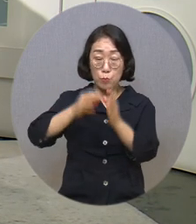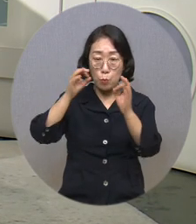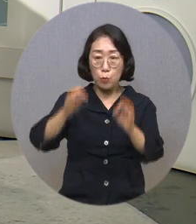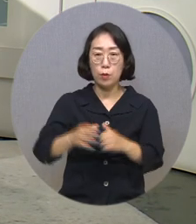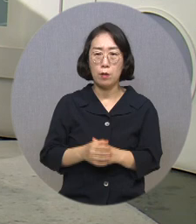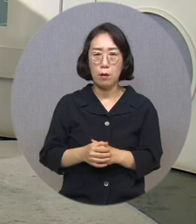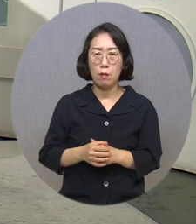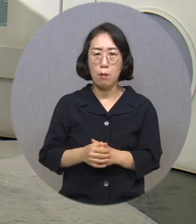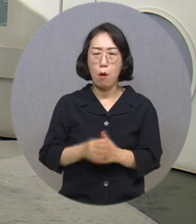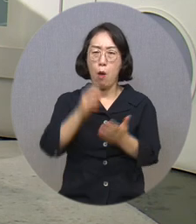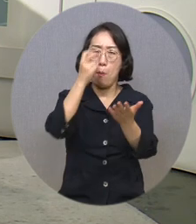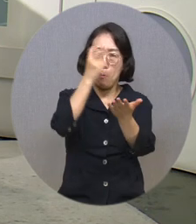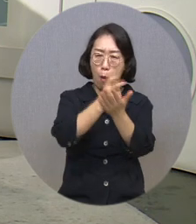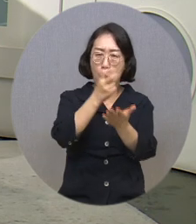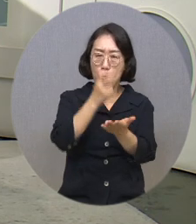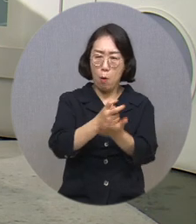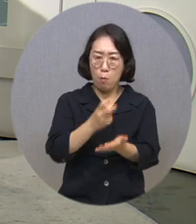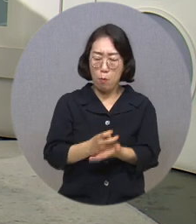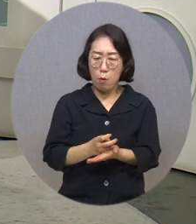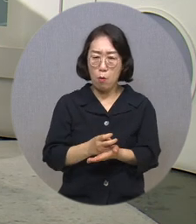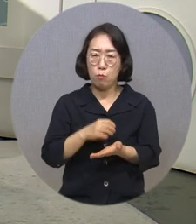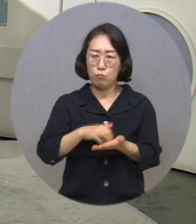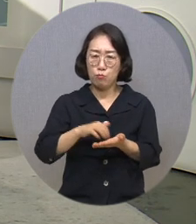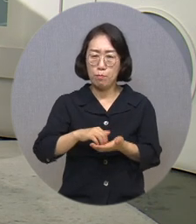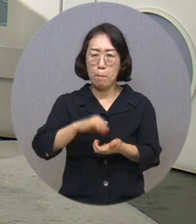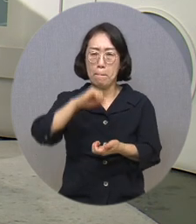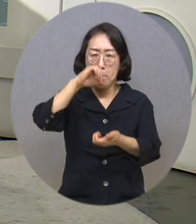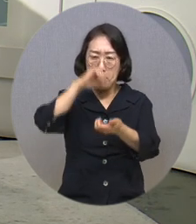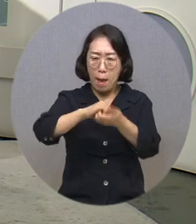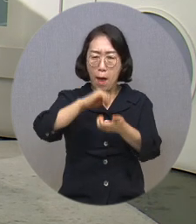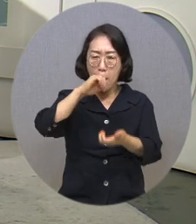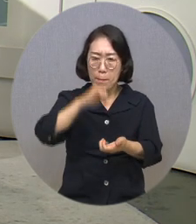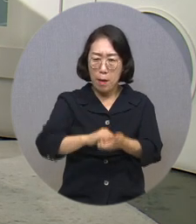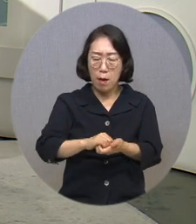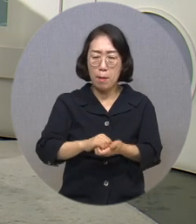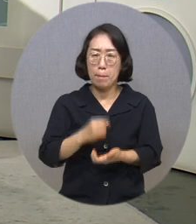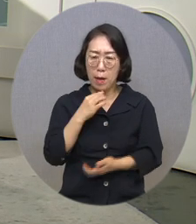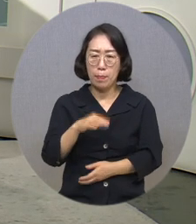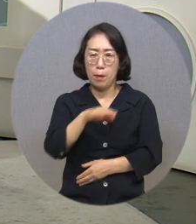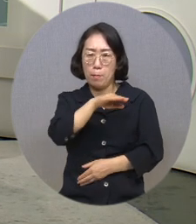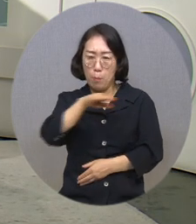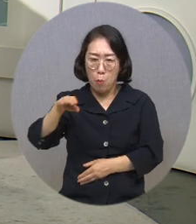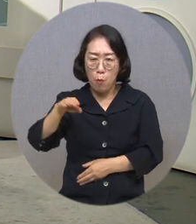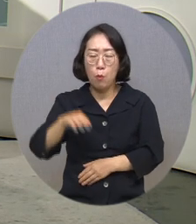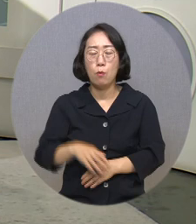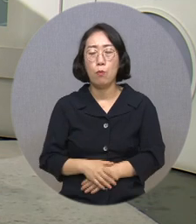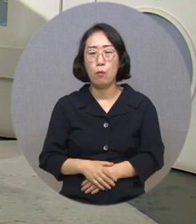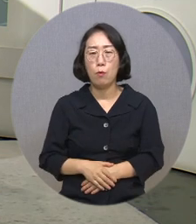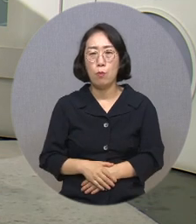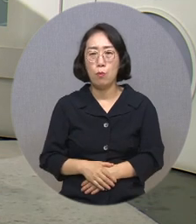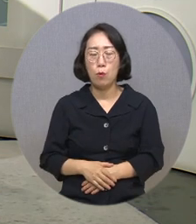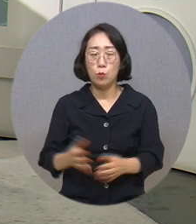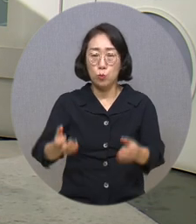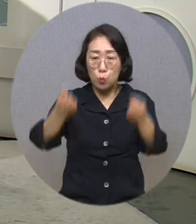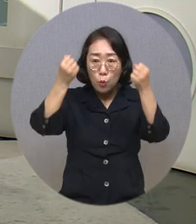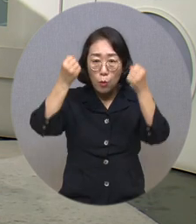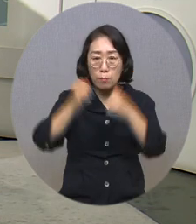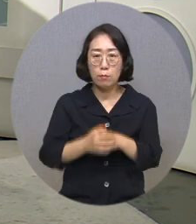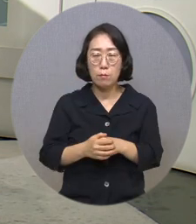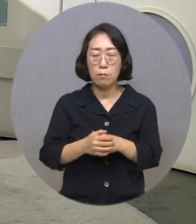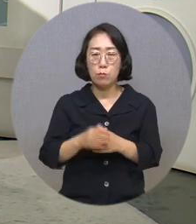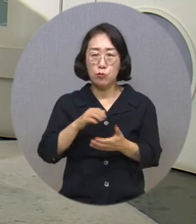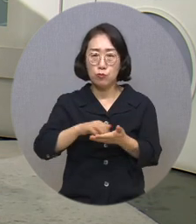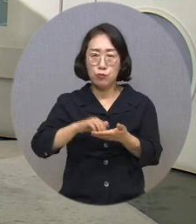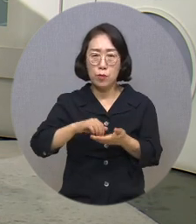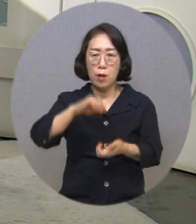규제가 있어서 몇 명 이상은 뽑질 못한다. 그러니까 몇 명만 졸업을 해야 한다.